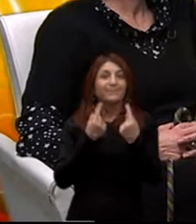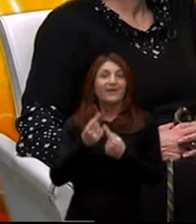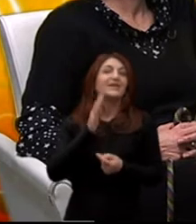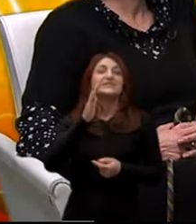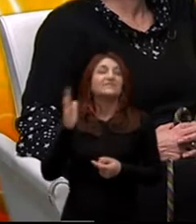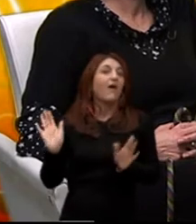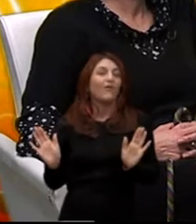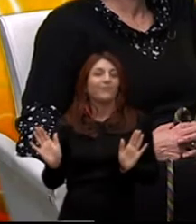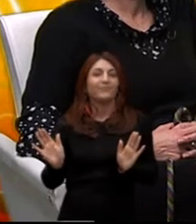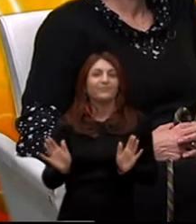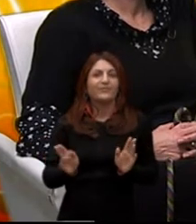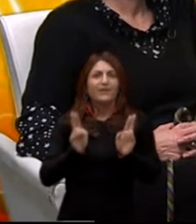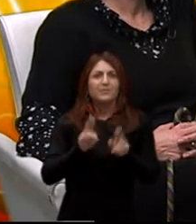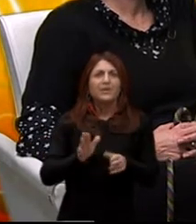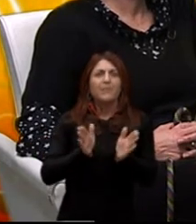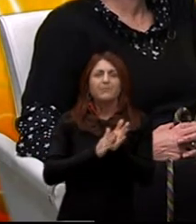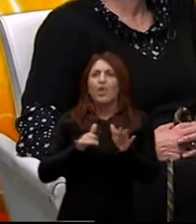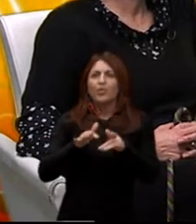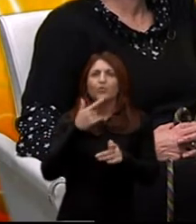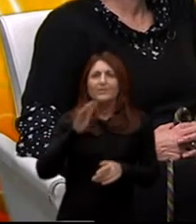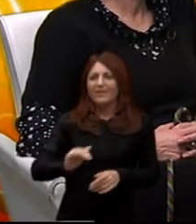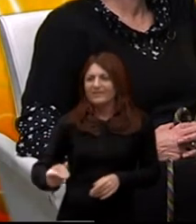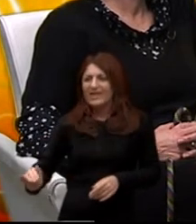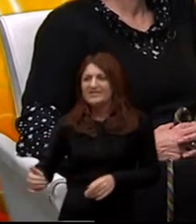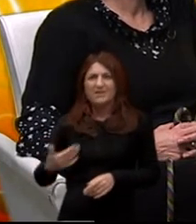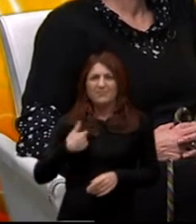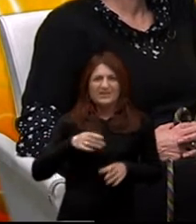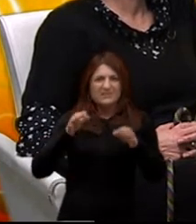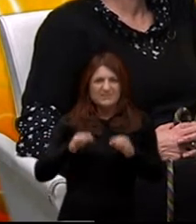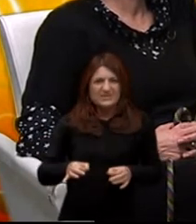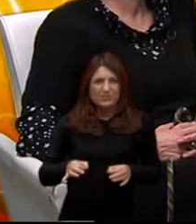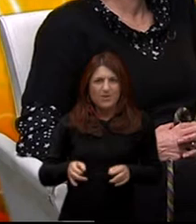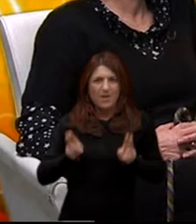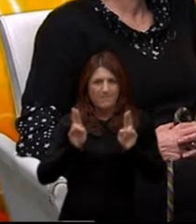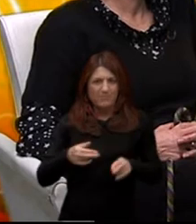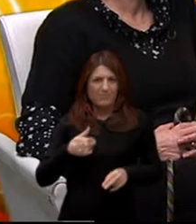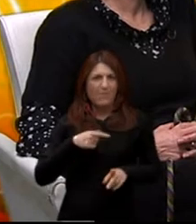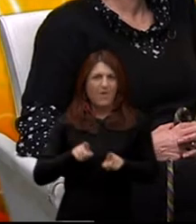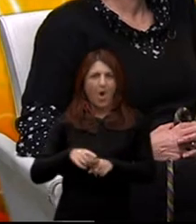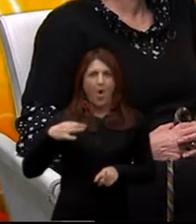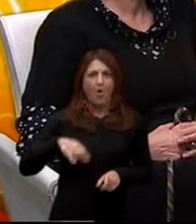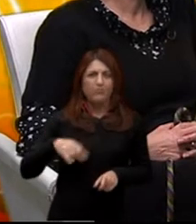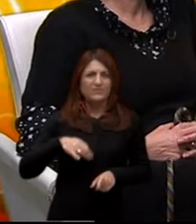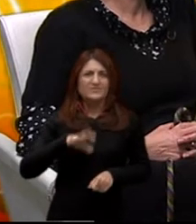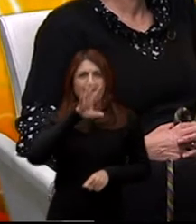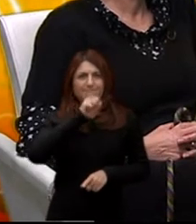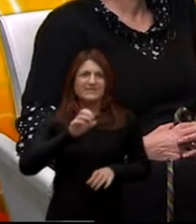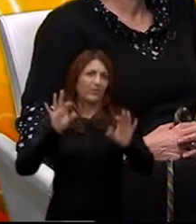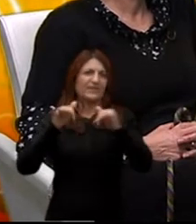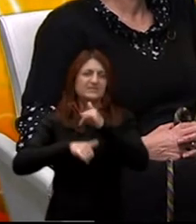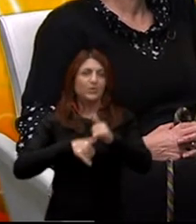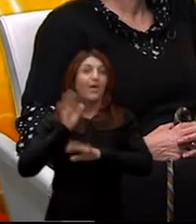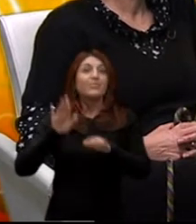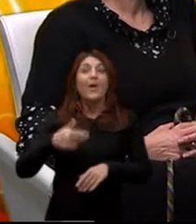svakoga. Imate čisto ljudi koji imaju djecu i zapravo nisu sami sigurni da li mogu imati 10 godina obvezu, pa uzmu na godinu dana tog